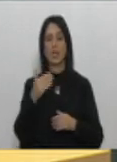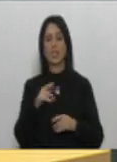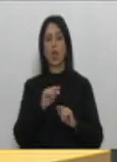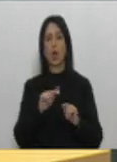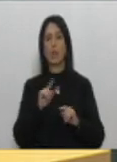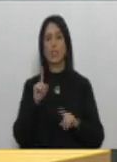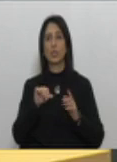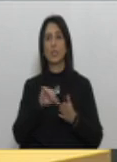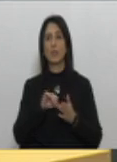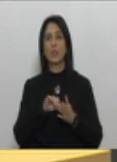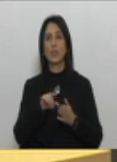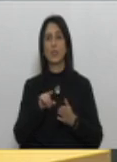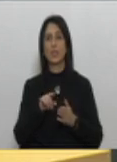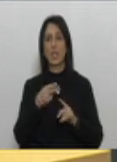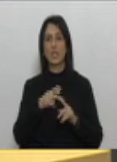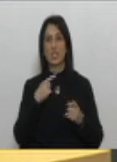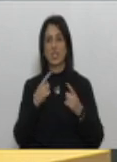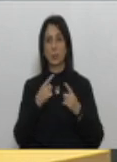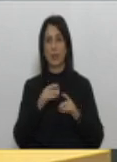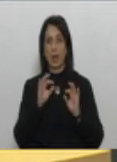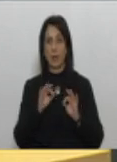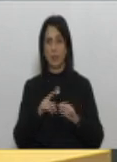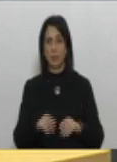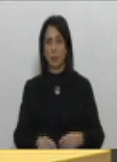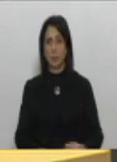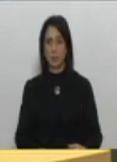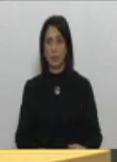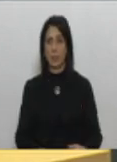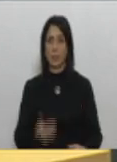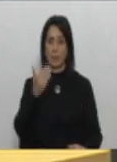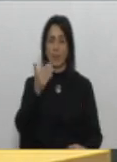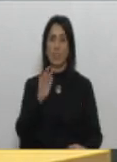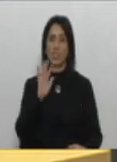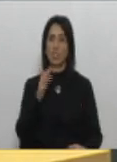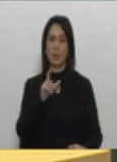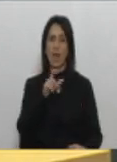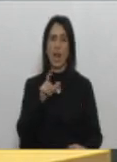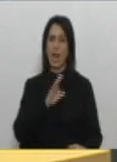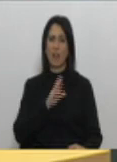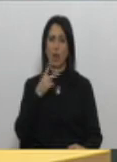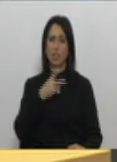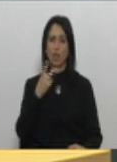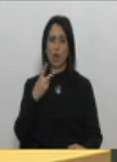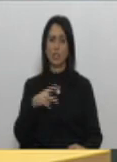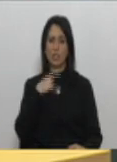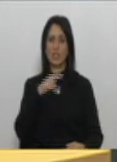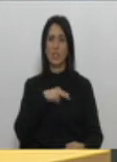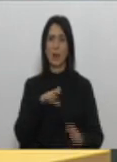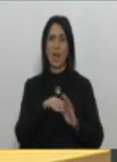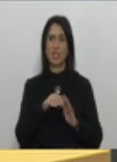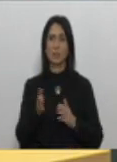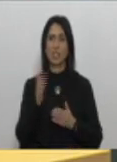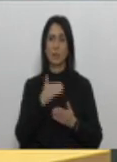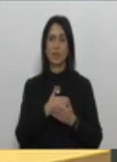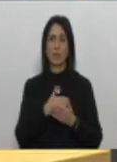ოპოზიციის ზოგიერთი წარმომადგენლის მხრიდან ეს საუბარი გამართლებული. თქვენ შემთხვევით ის ხალხი ხო არ იყავით 2020 წლის საპარლამენტო არჩევნების